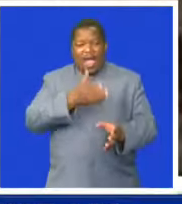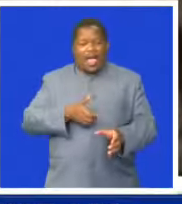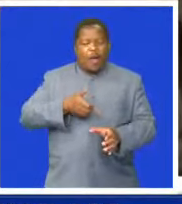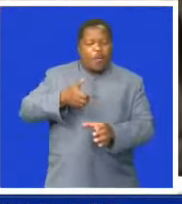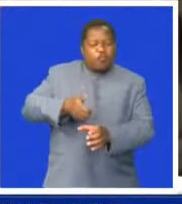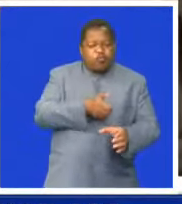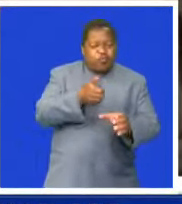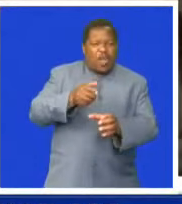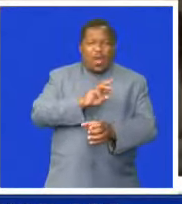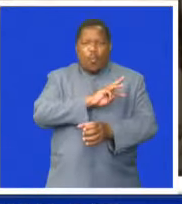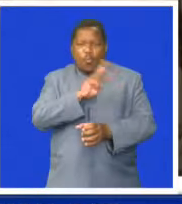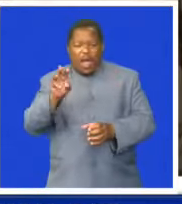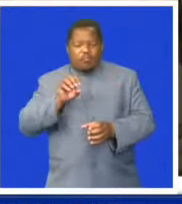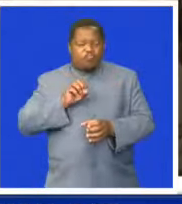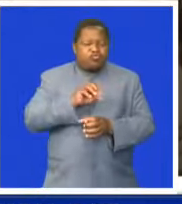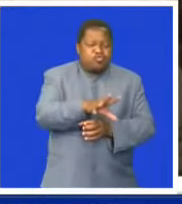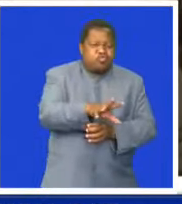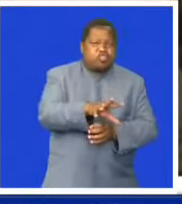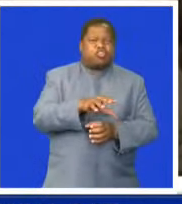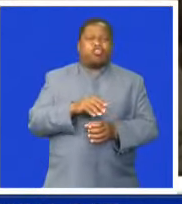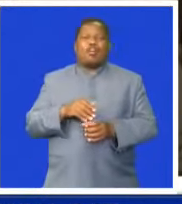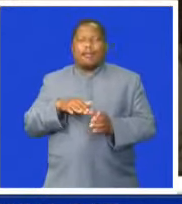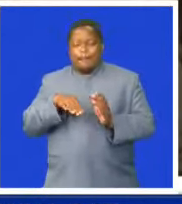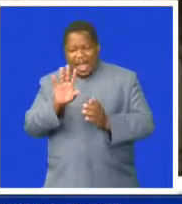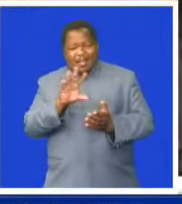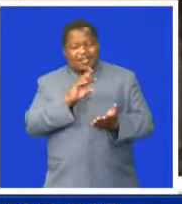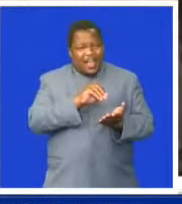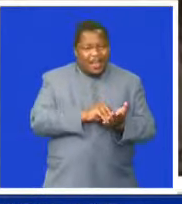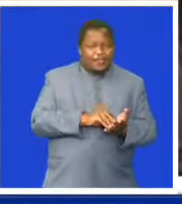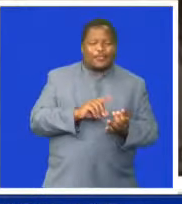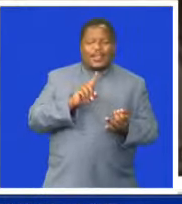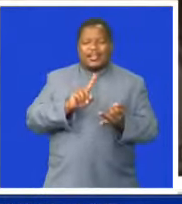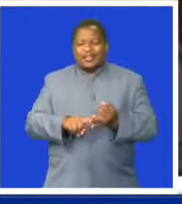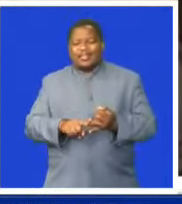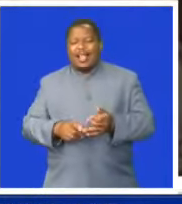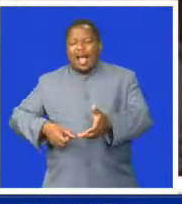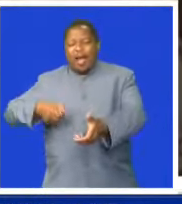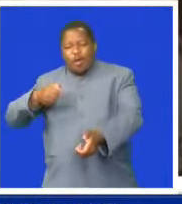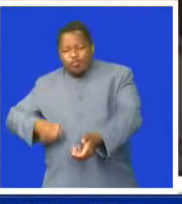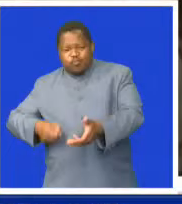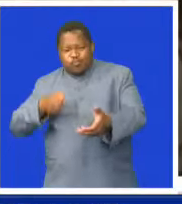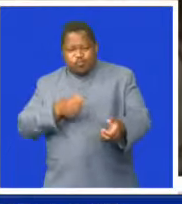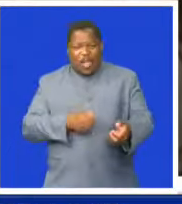thermometer. It's a very very very unfortunate situation. Lebe sicela kona ukuthi